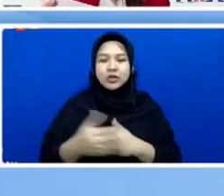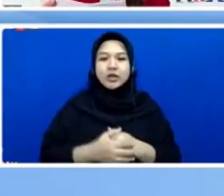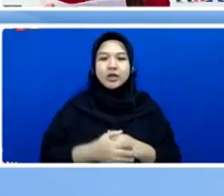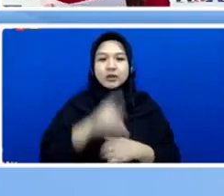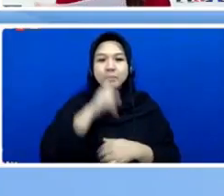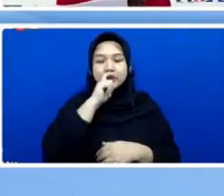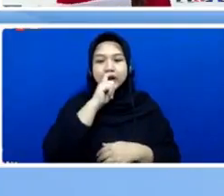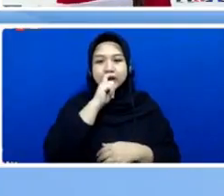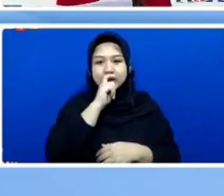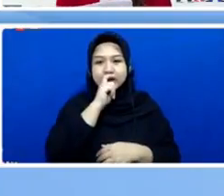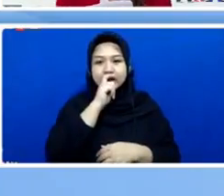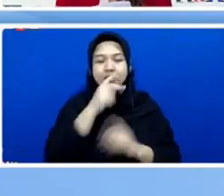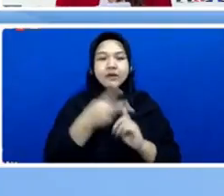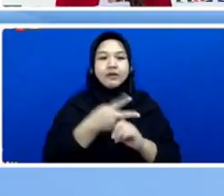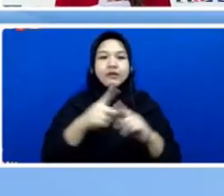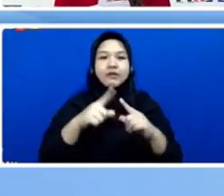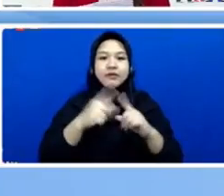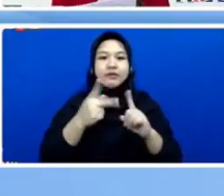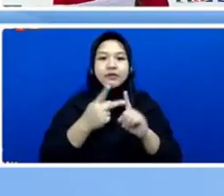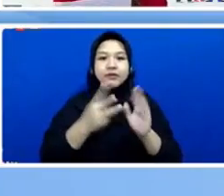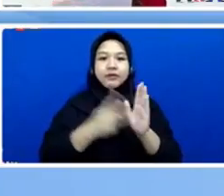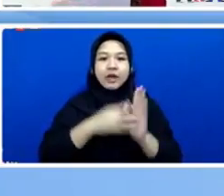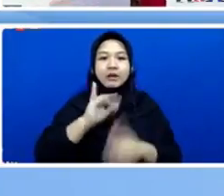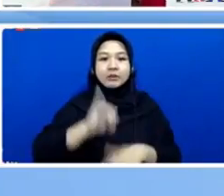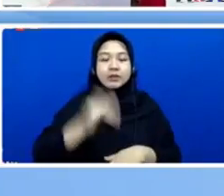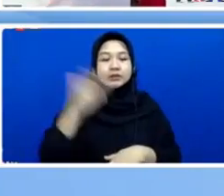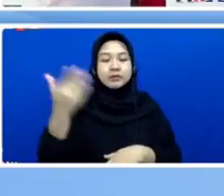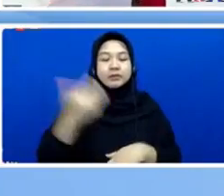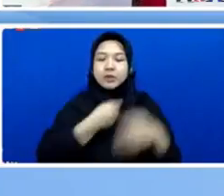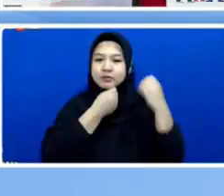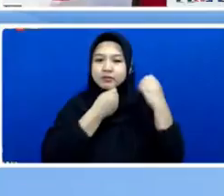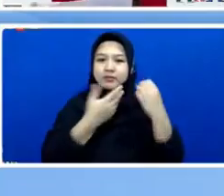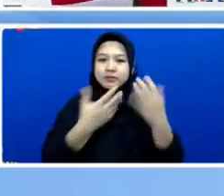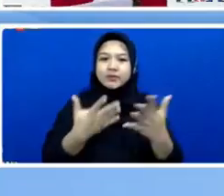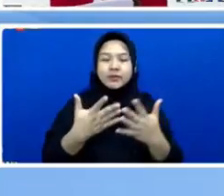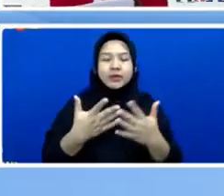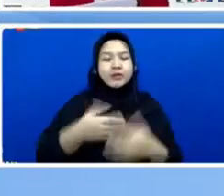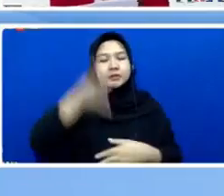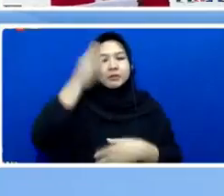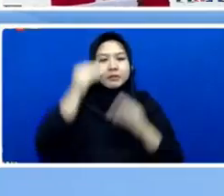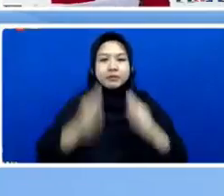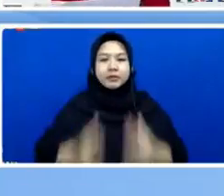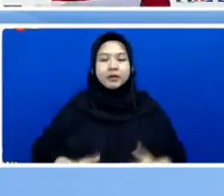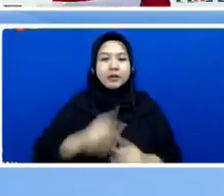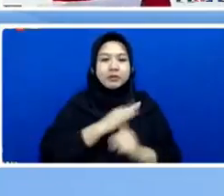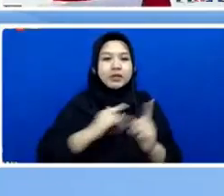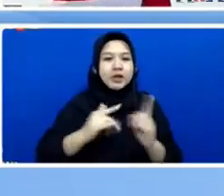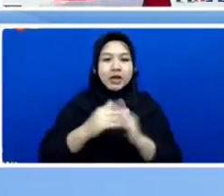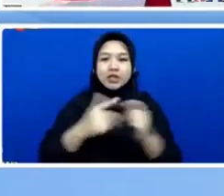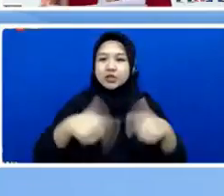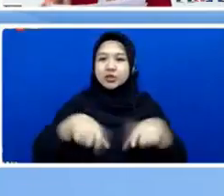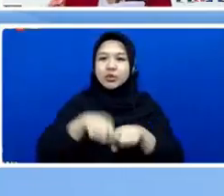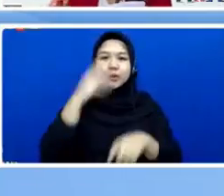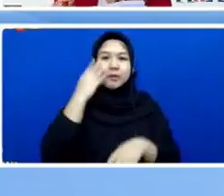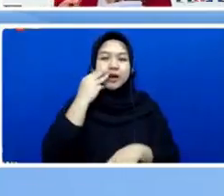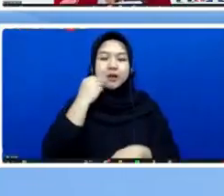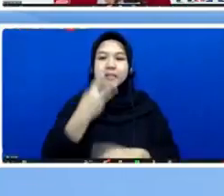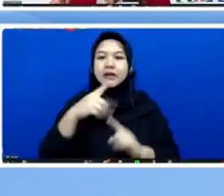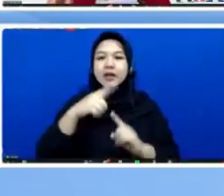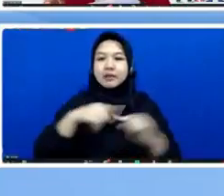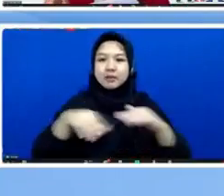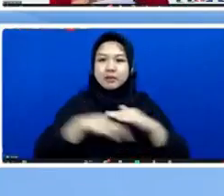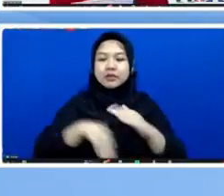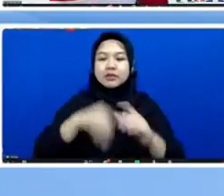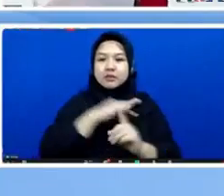Bapak Fahmi Idris yang nanti beliau akan menyampaikan terkait mengenali peran masyarakat berdasarkan pengalaman 3T berbasis